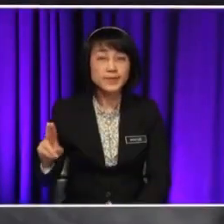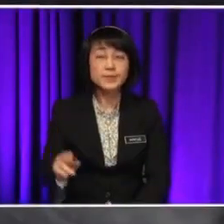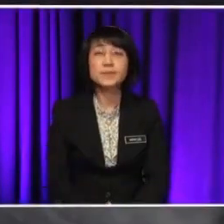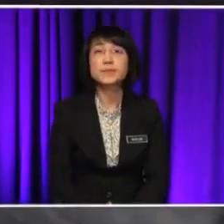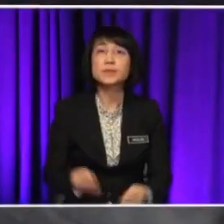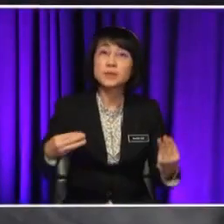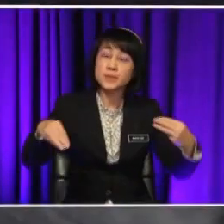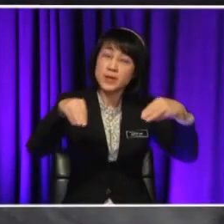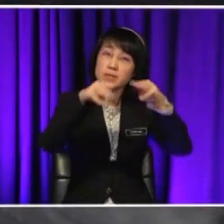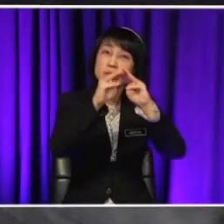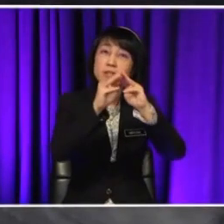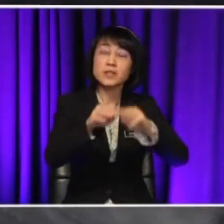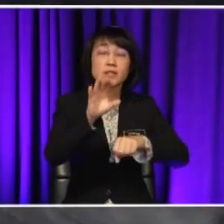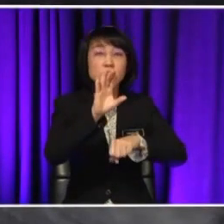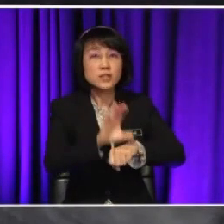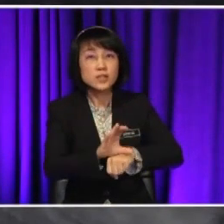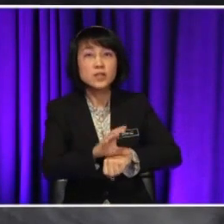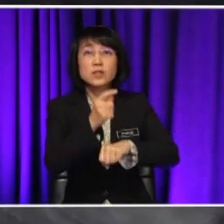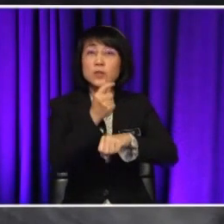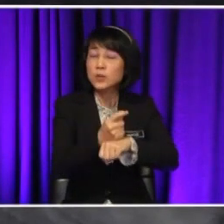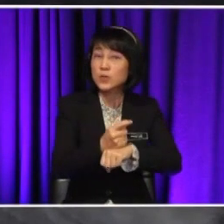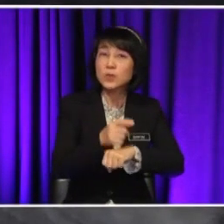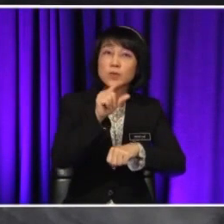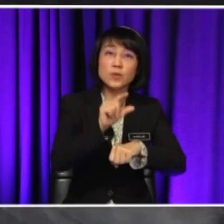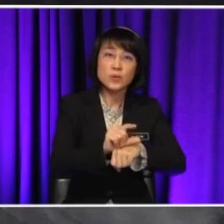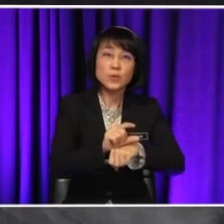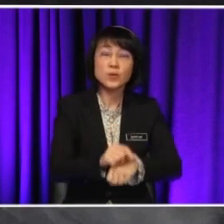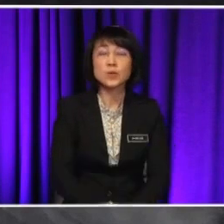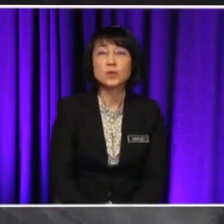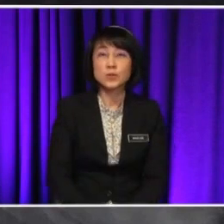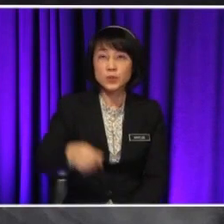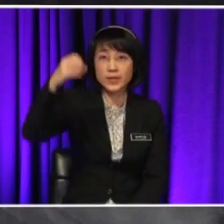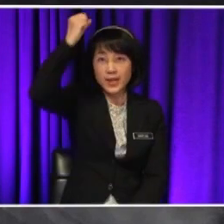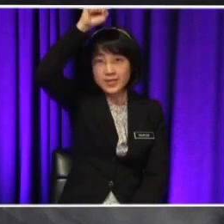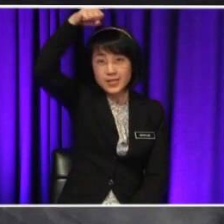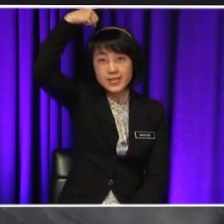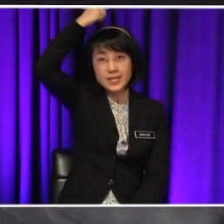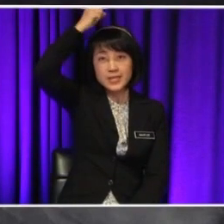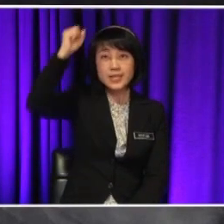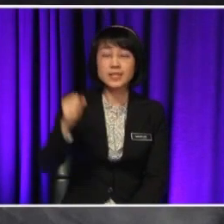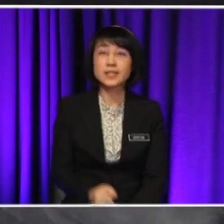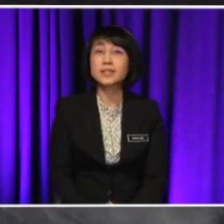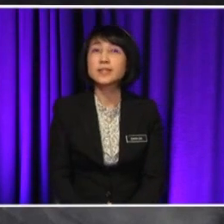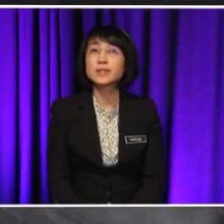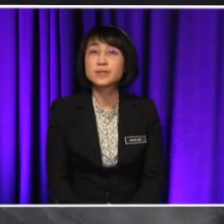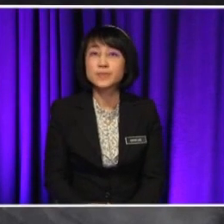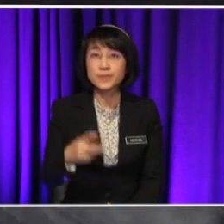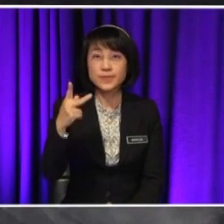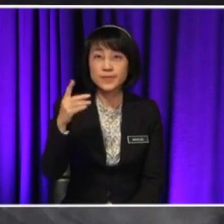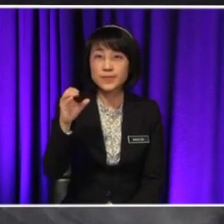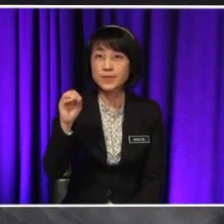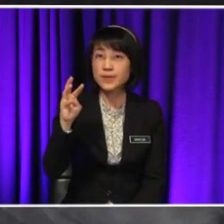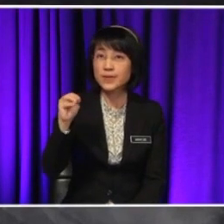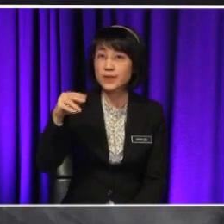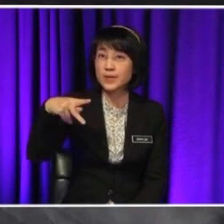masjid, gereja, tokong, kuil dan gurdwara untuk kaum Sing. Okey. Okey, berikutnya kompleks makam dan